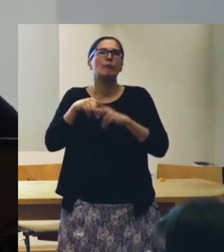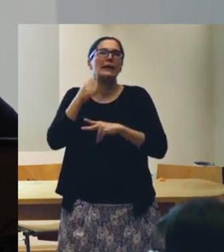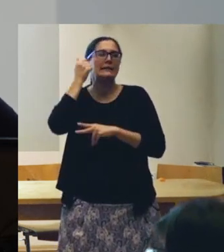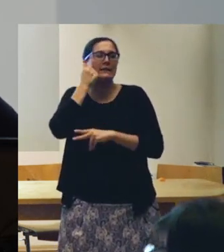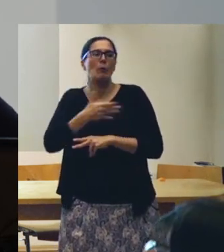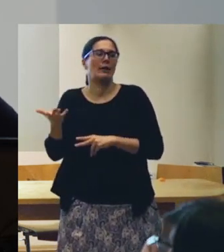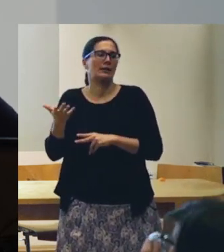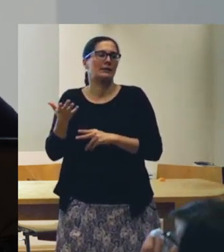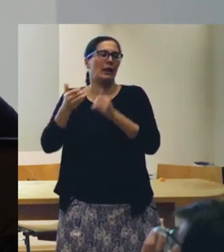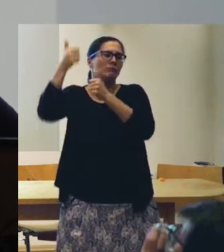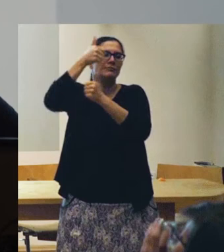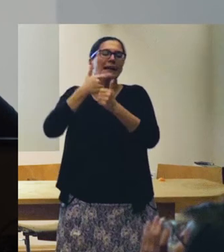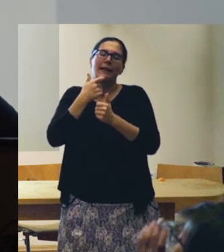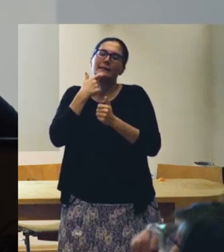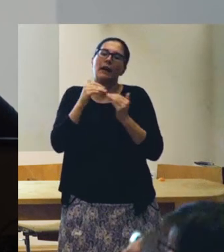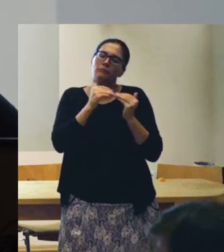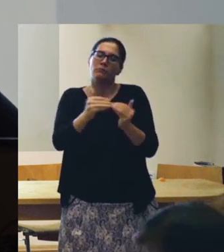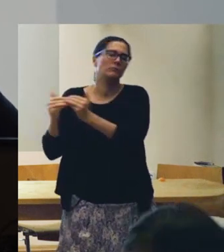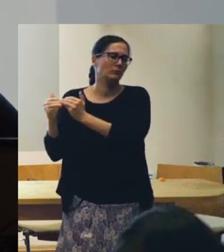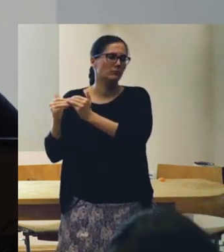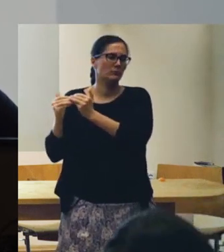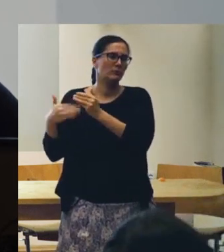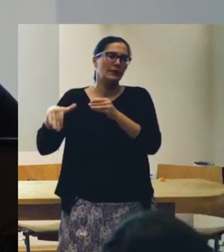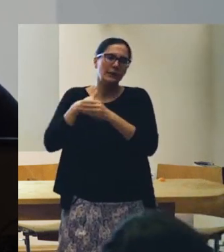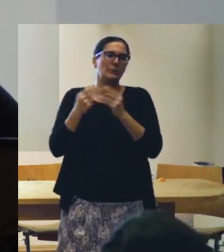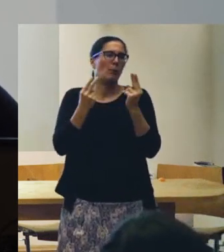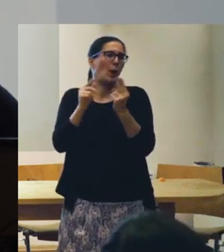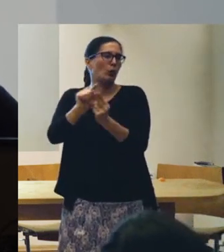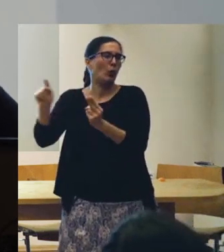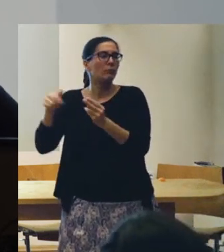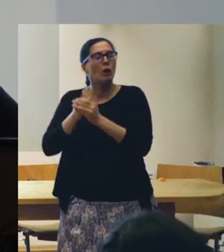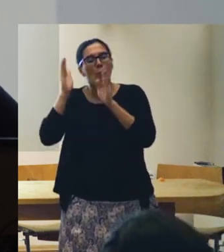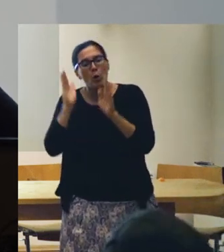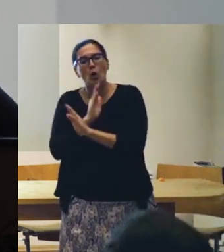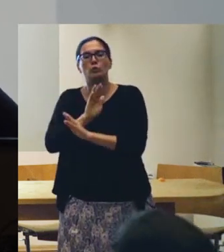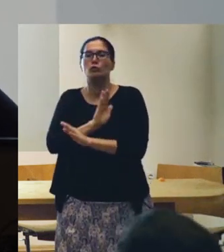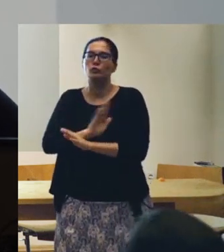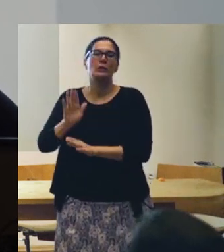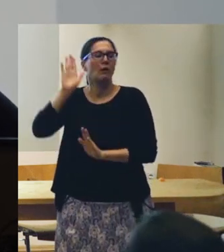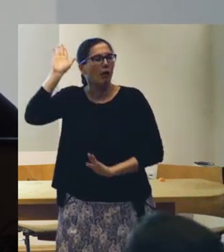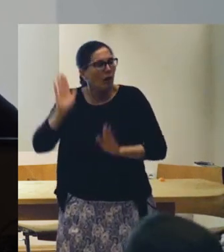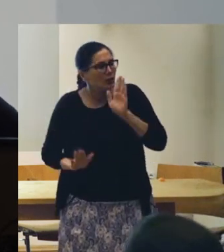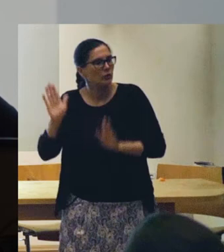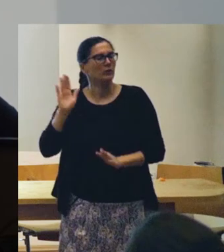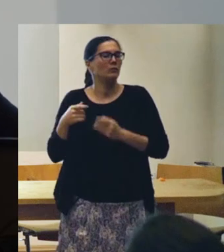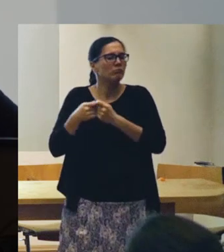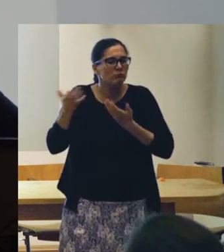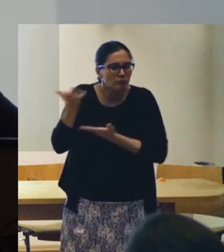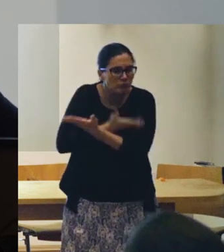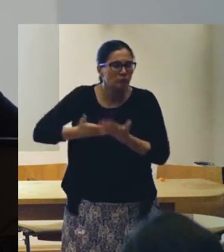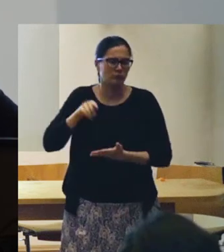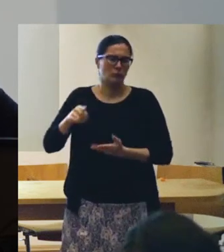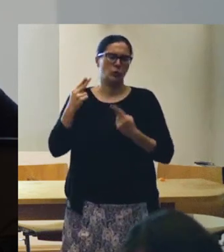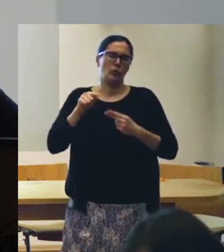a horizontálnější strukturu, kdy vlastně ty rozhodovací procesy jsou kolektivnější.